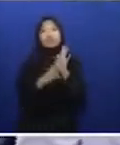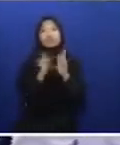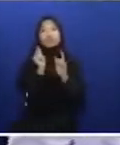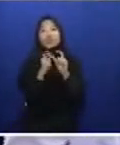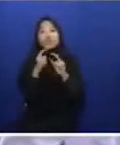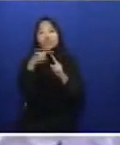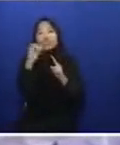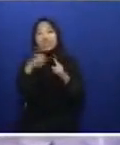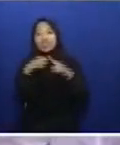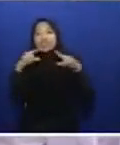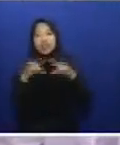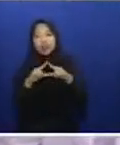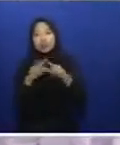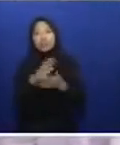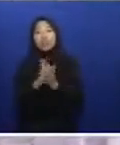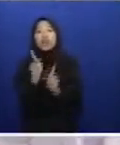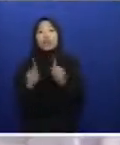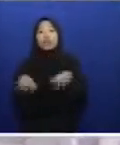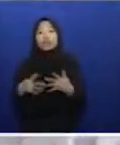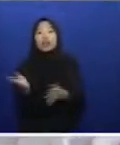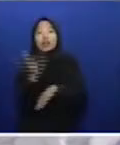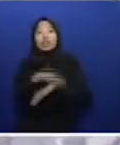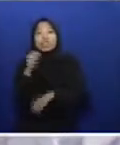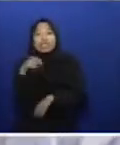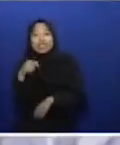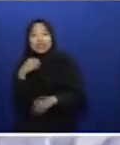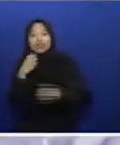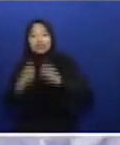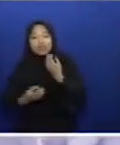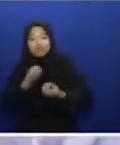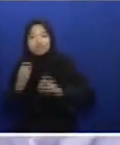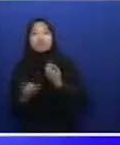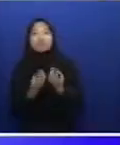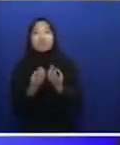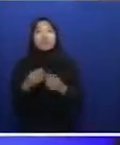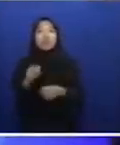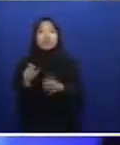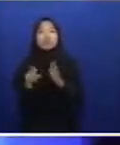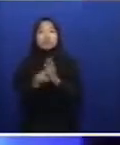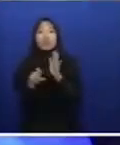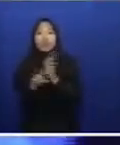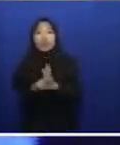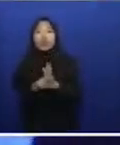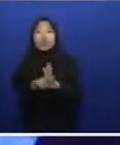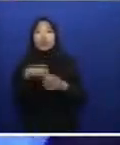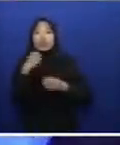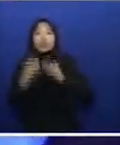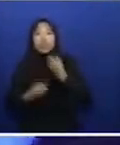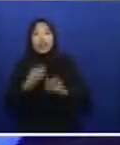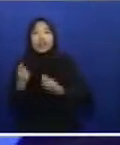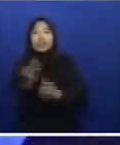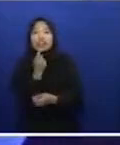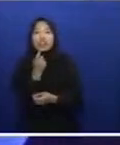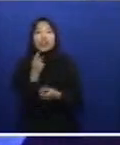Jadi kalau hari ini saya bisa bicara seperti ini, bisa bicara ekonomi seperti ini, bukan karena kemampuan